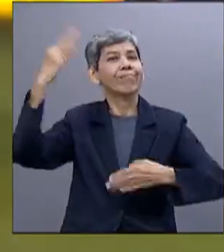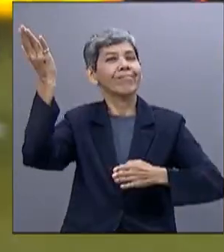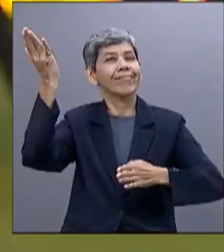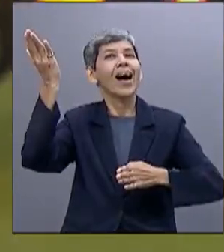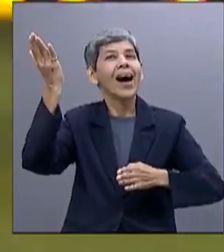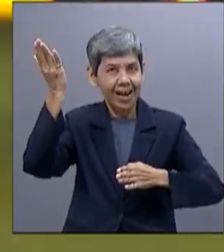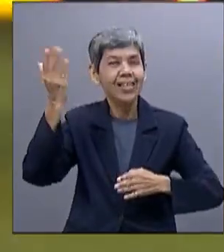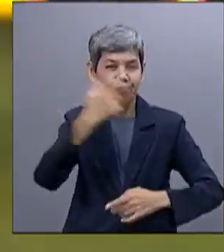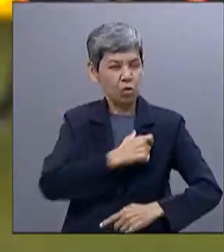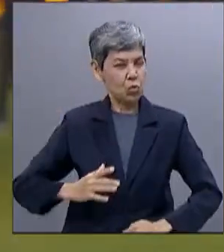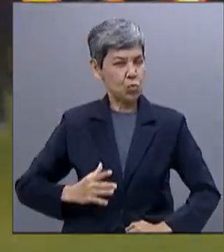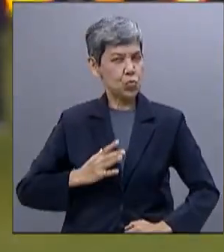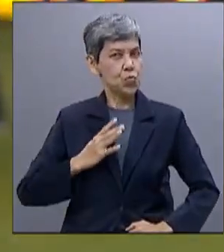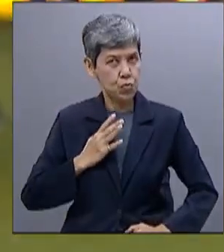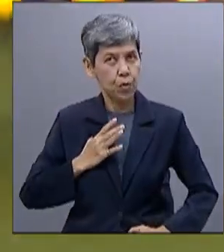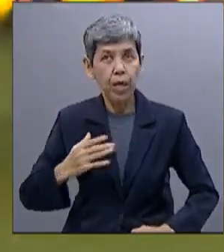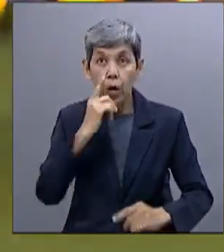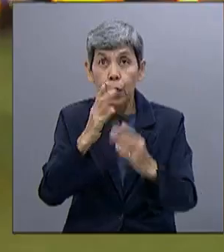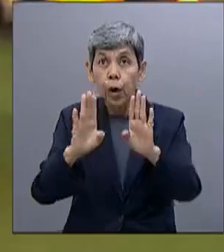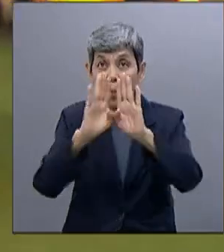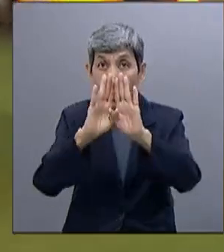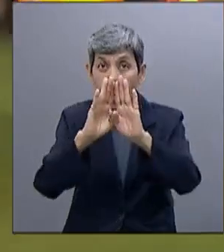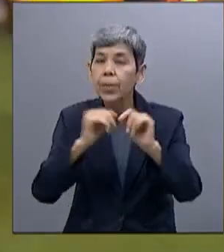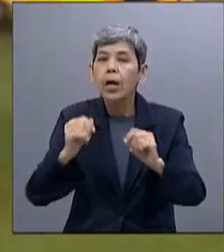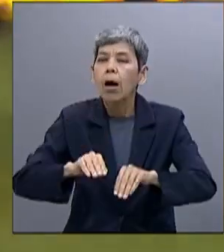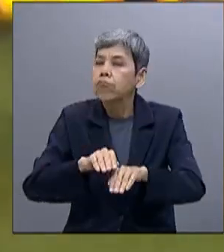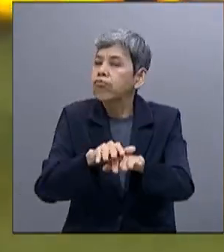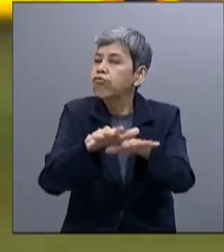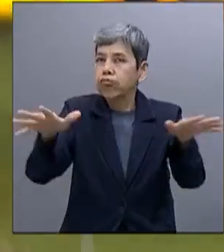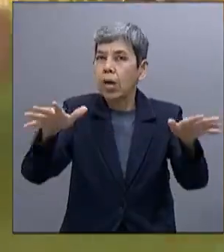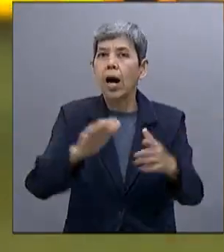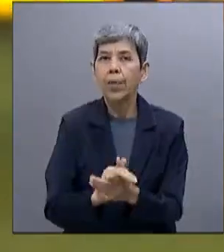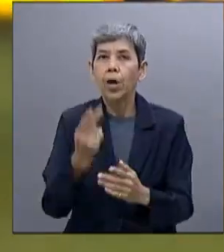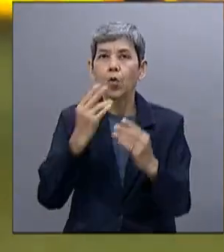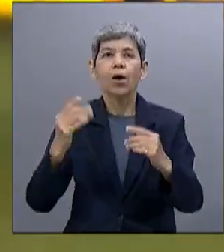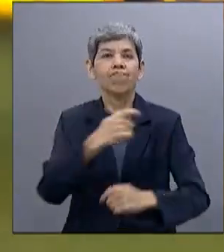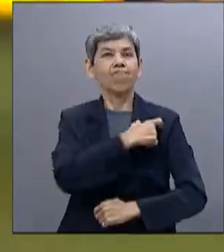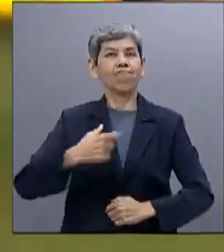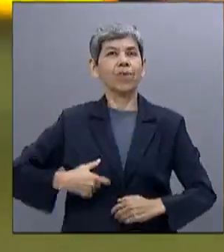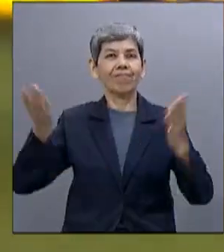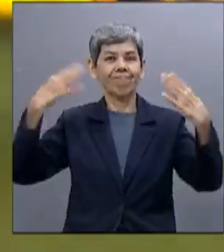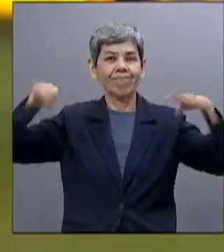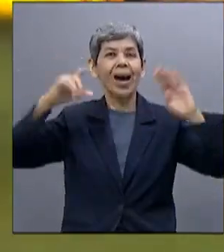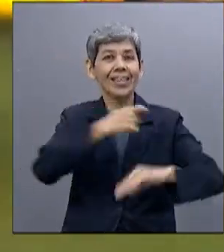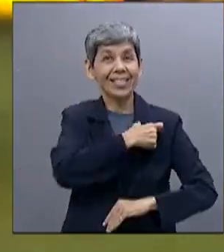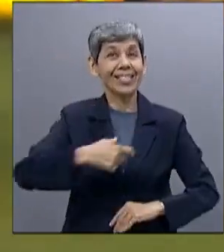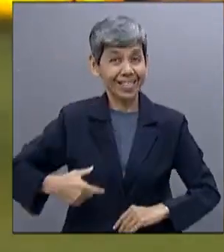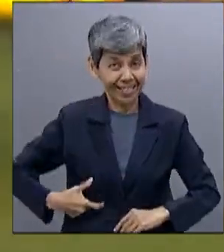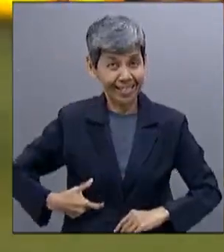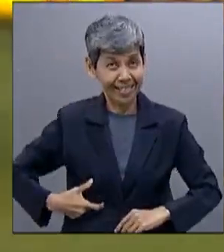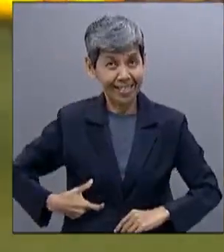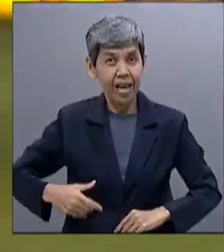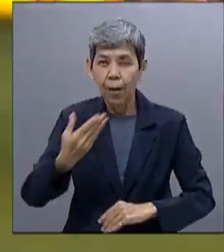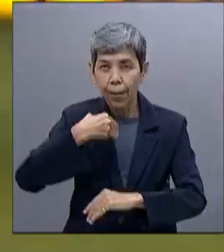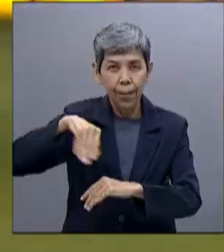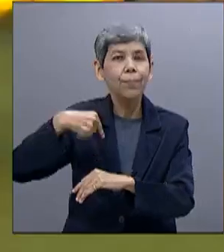ระสุริยงทรงศักดิ์แล้วก็เช่นว่าแผ่ไพศาลนะครับแล้วก็ว่าพระมหากษัตริย์จะต้องล้ำสมั